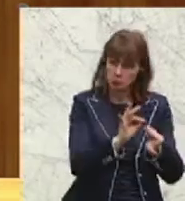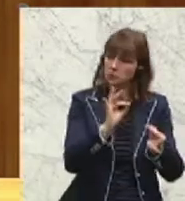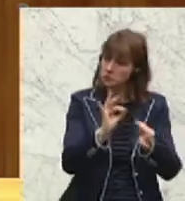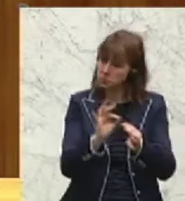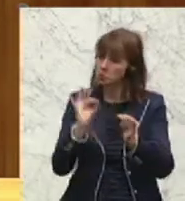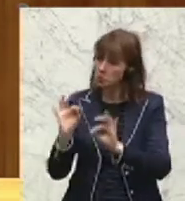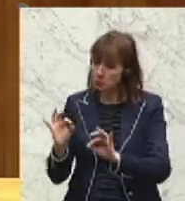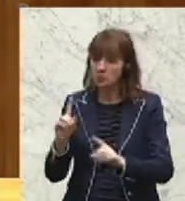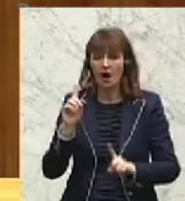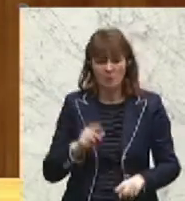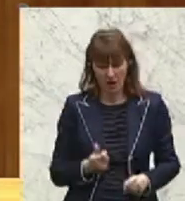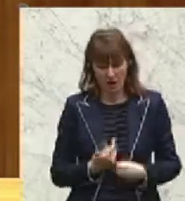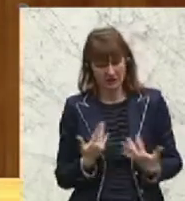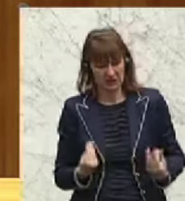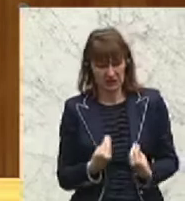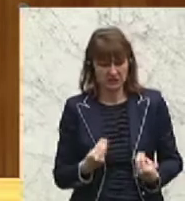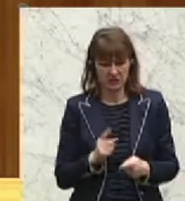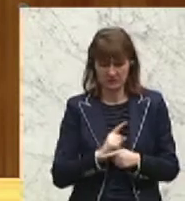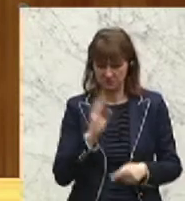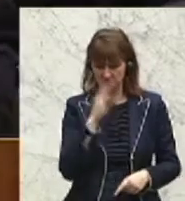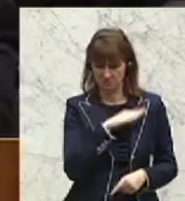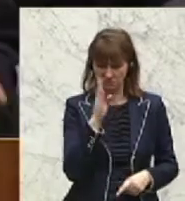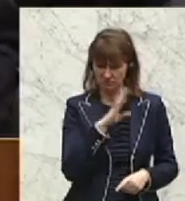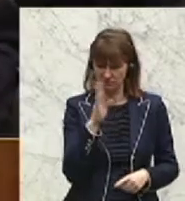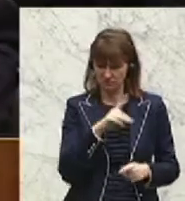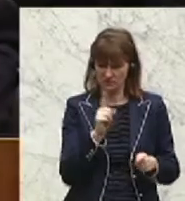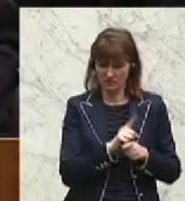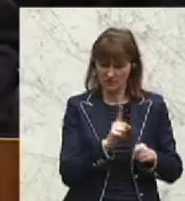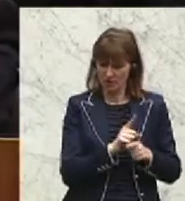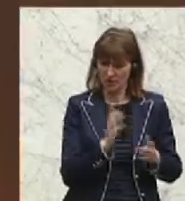aber einiges nicht nur faul ist, sondern in Wahrheit zum Himmel stinkt.